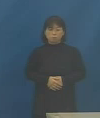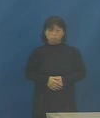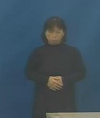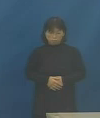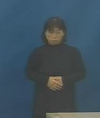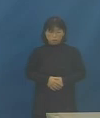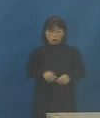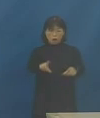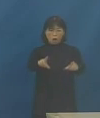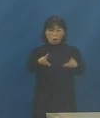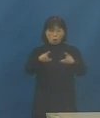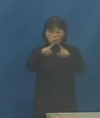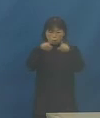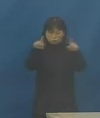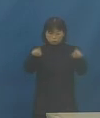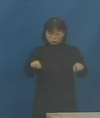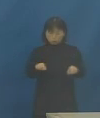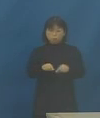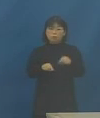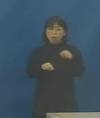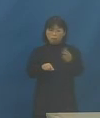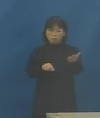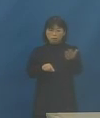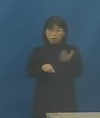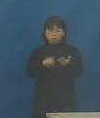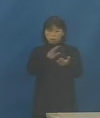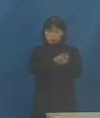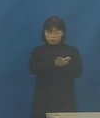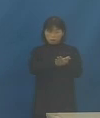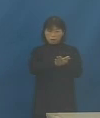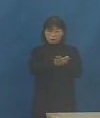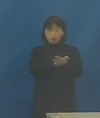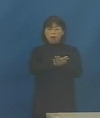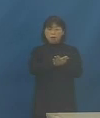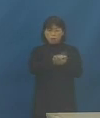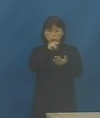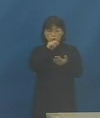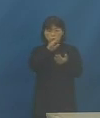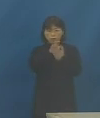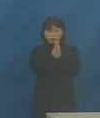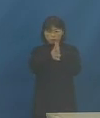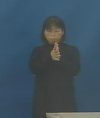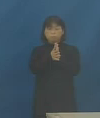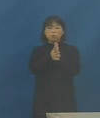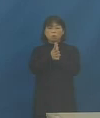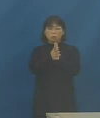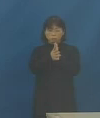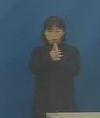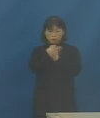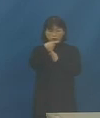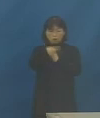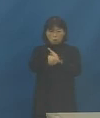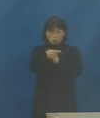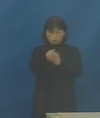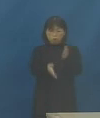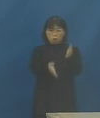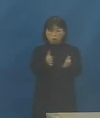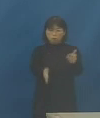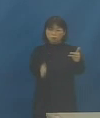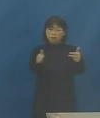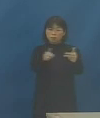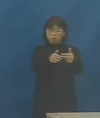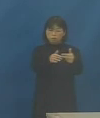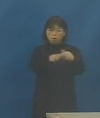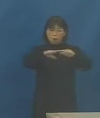ついまあを受けてですね県として孫どのようにまぁ今後この教育保育施設等のまあ安全